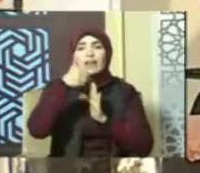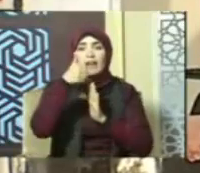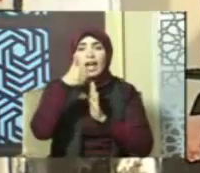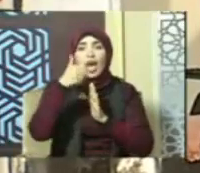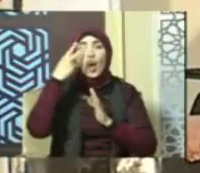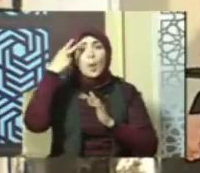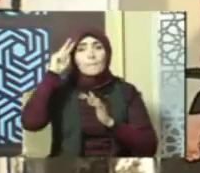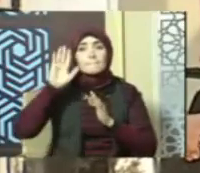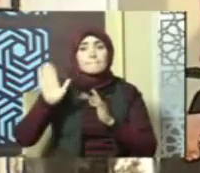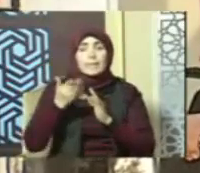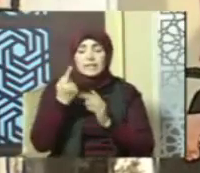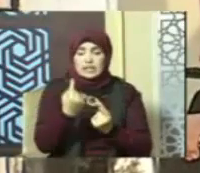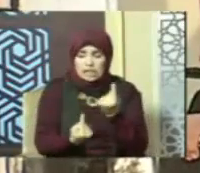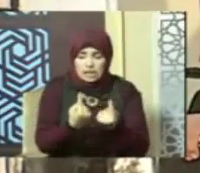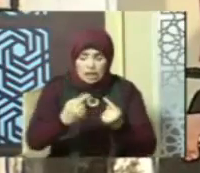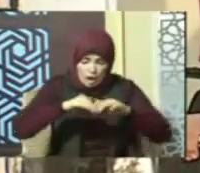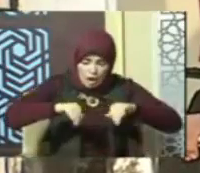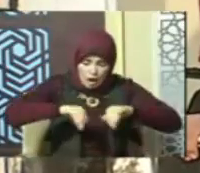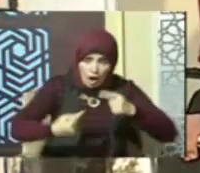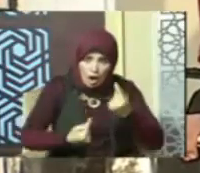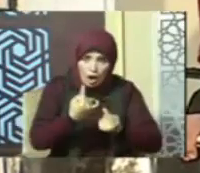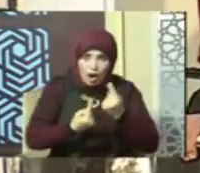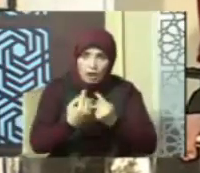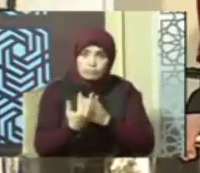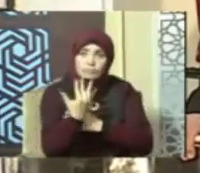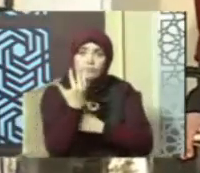ومن ضاع حصد